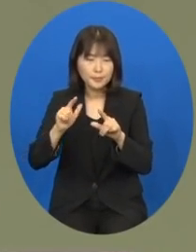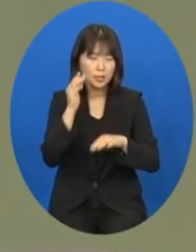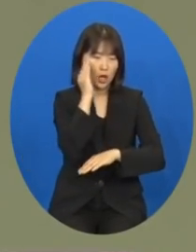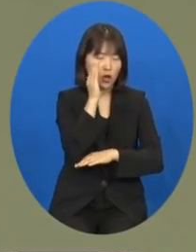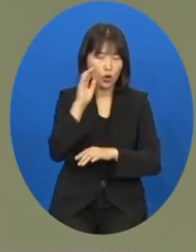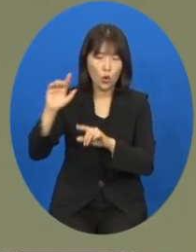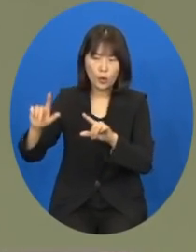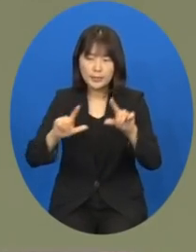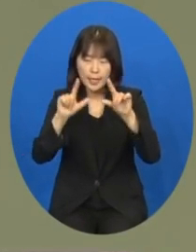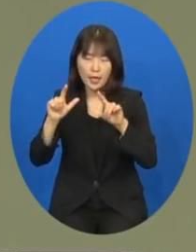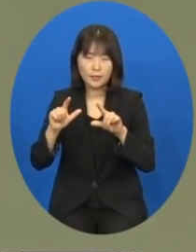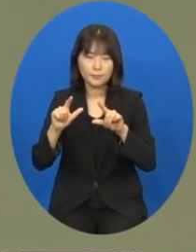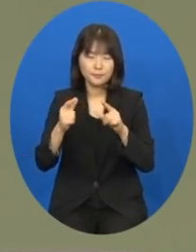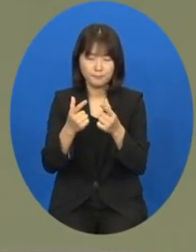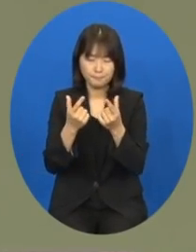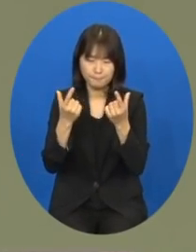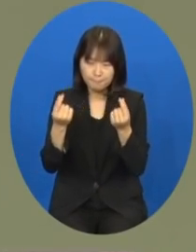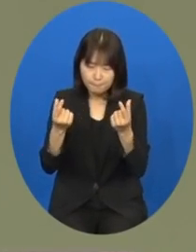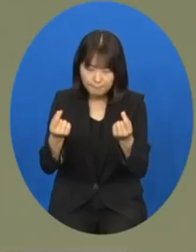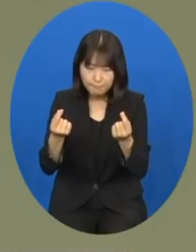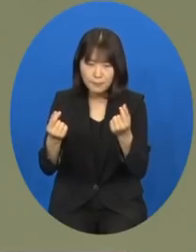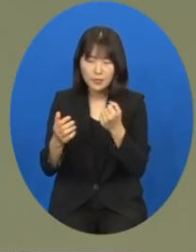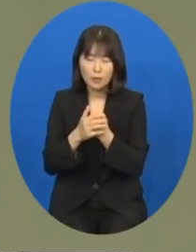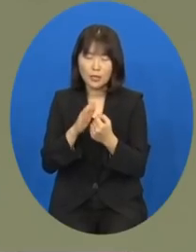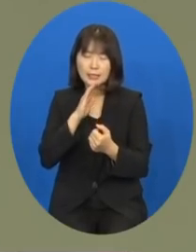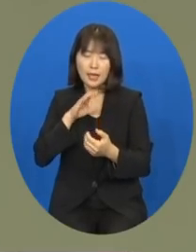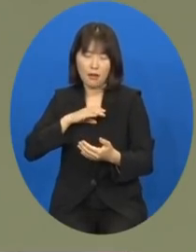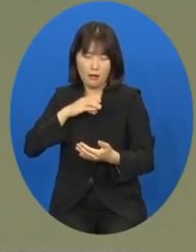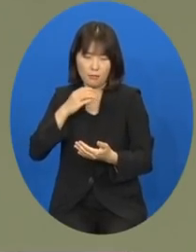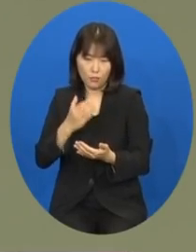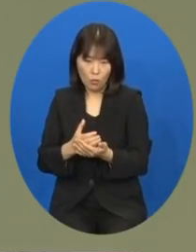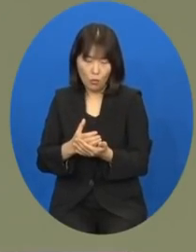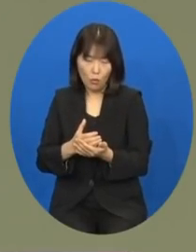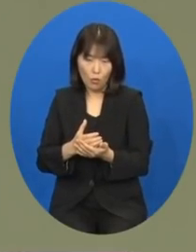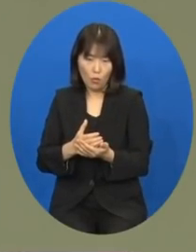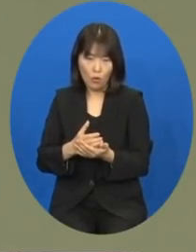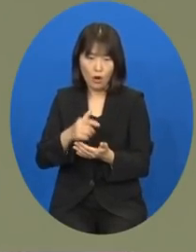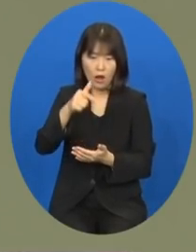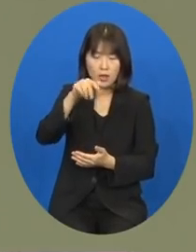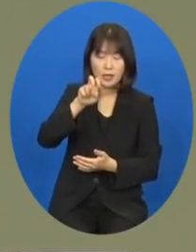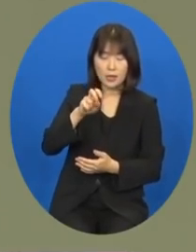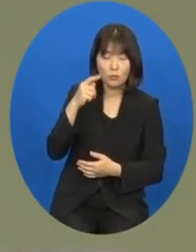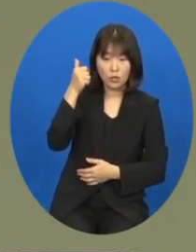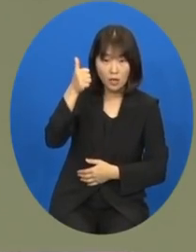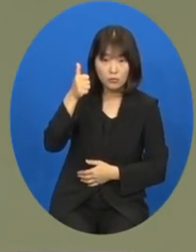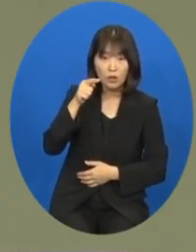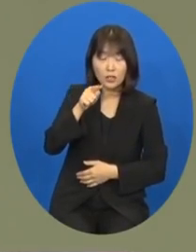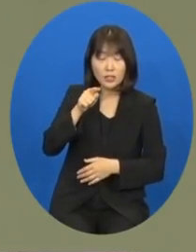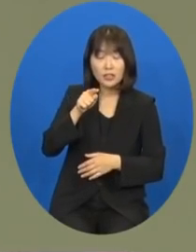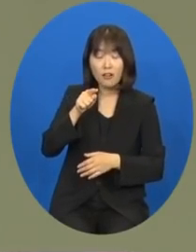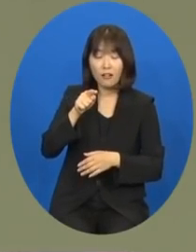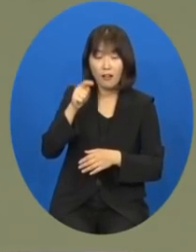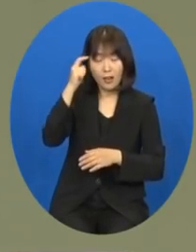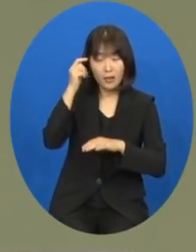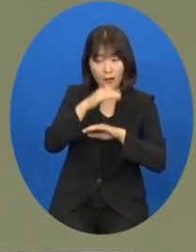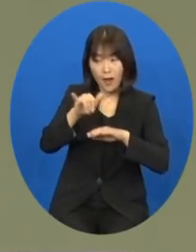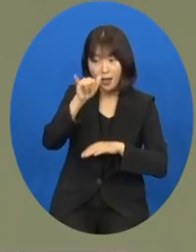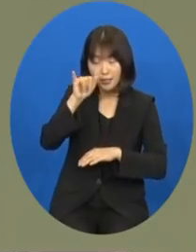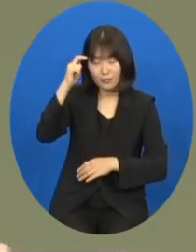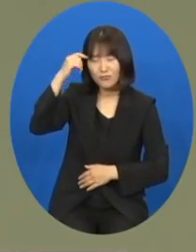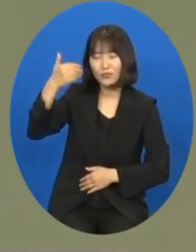감동에 참 되었었습니다 목사님도 그렇게 하실 계획입니까 돈을 그럴 계획입니다